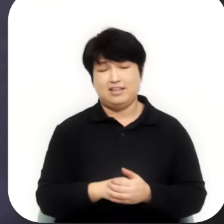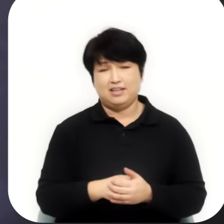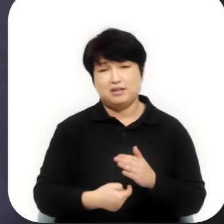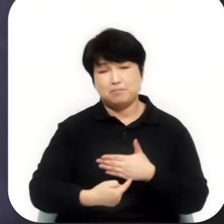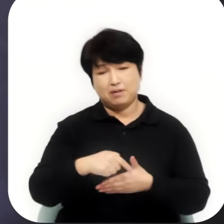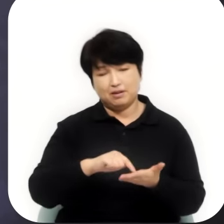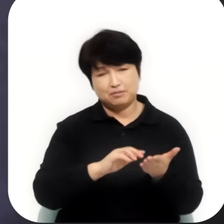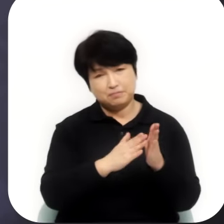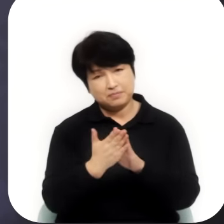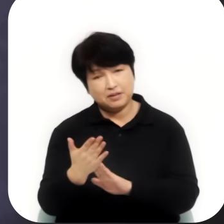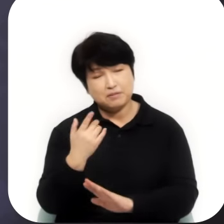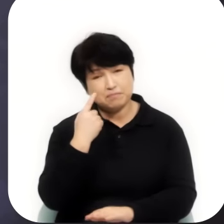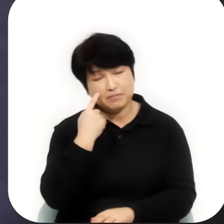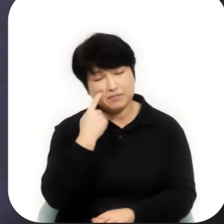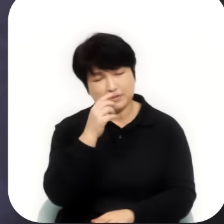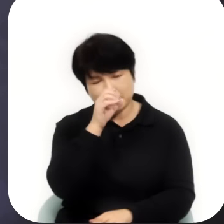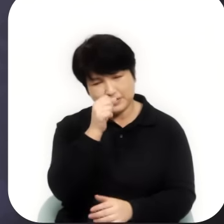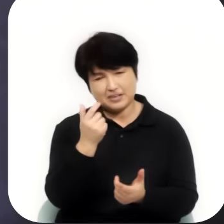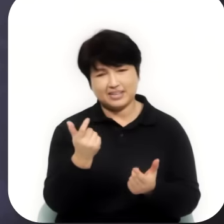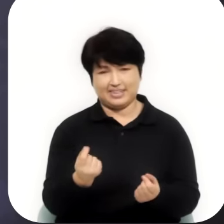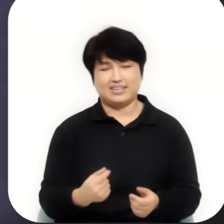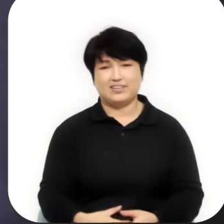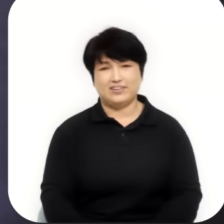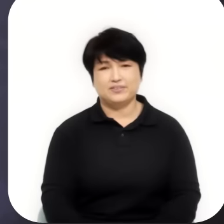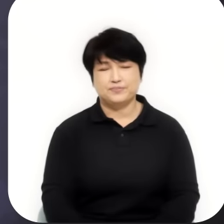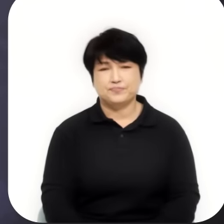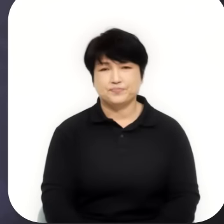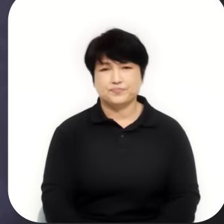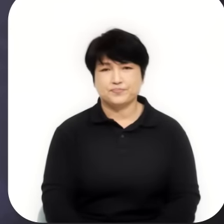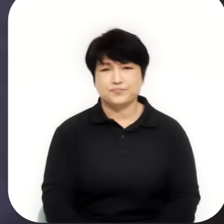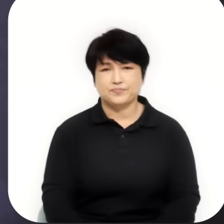크게 전환을 해보면 좋겠다 싶습니다.